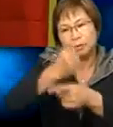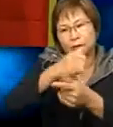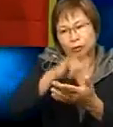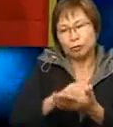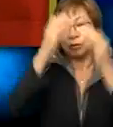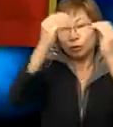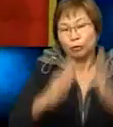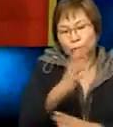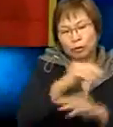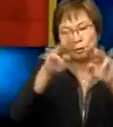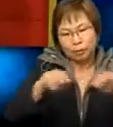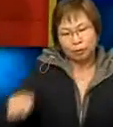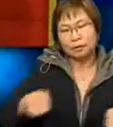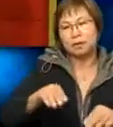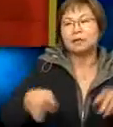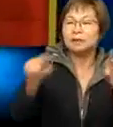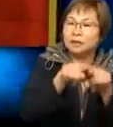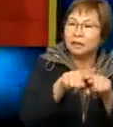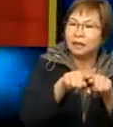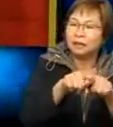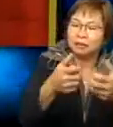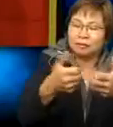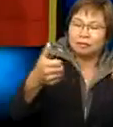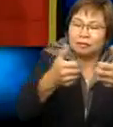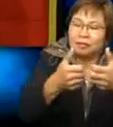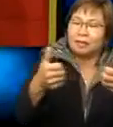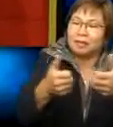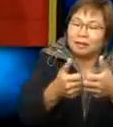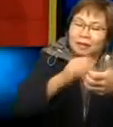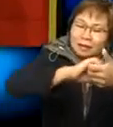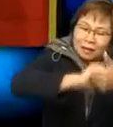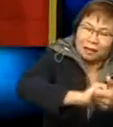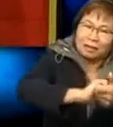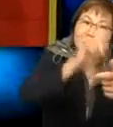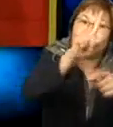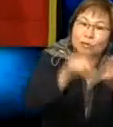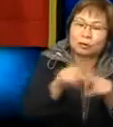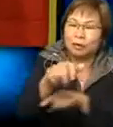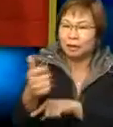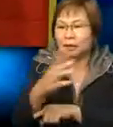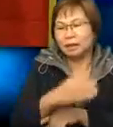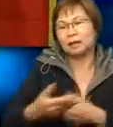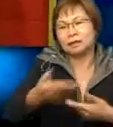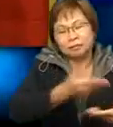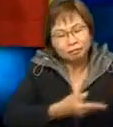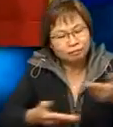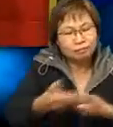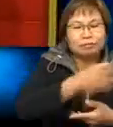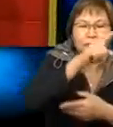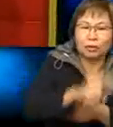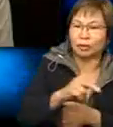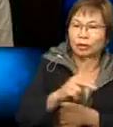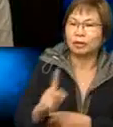Betul tu. Guru-guru dan para pelajar ibarat magnet yang sentiasa melekat antara satu sama lain dan saling